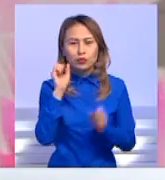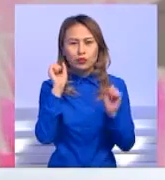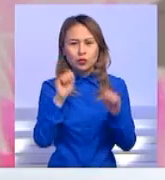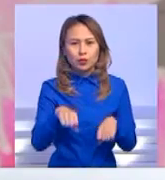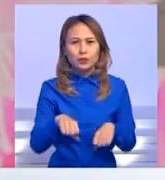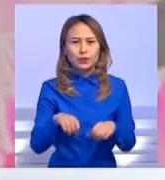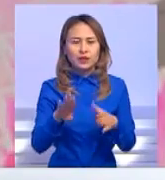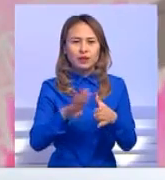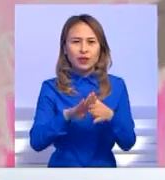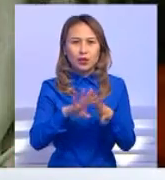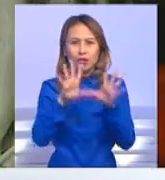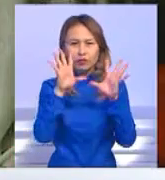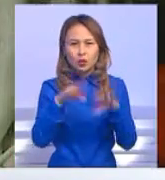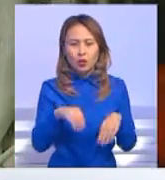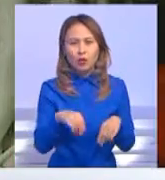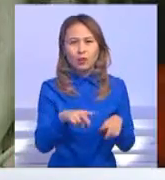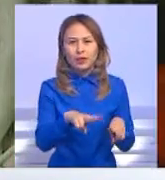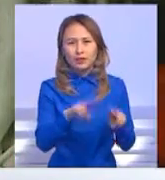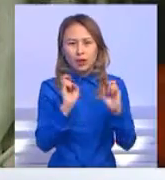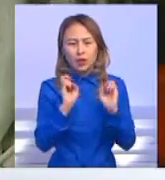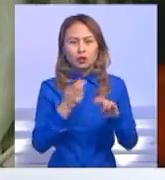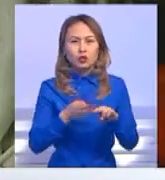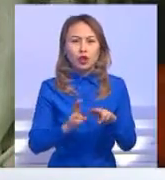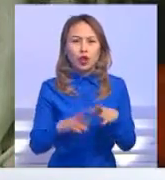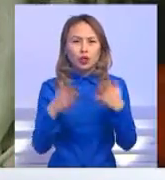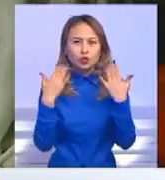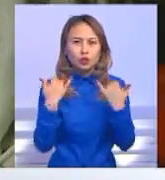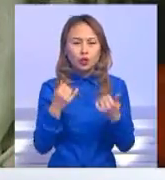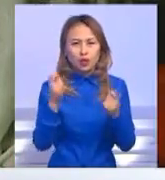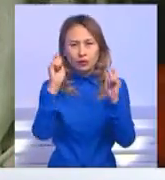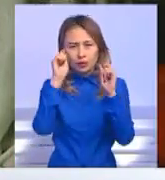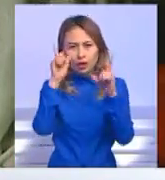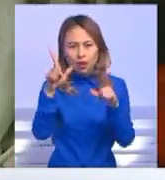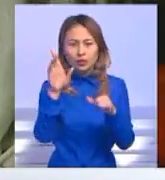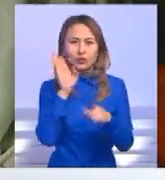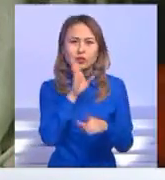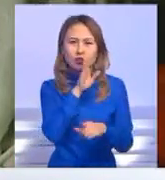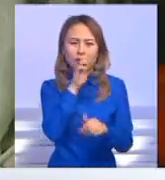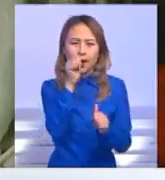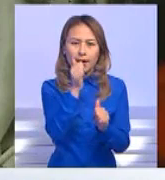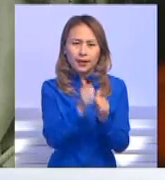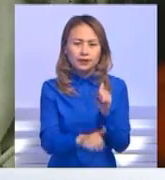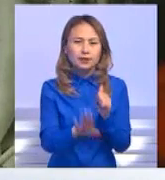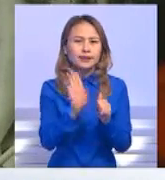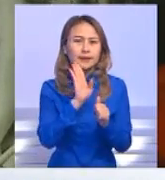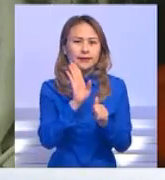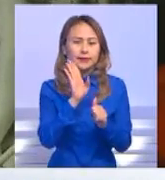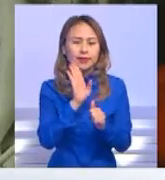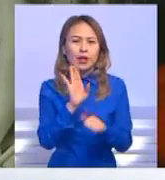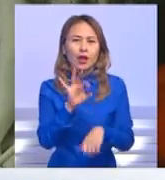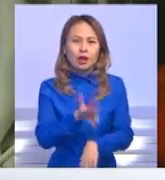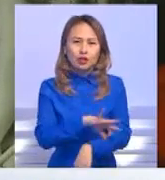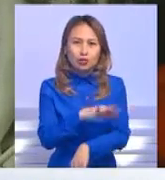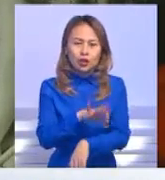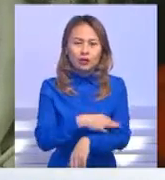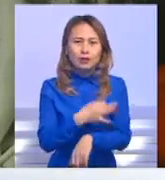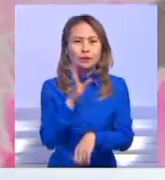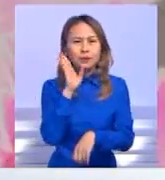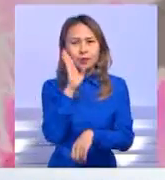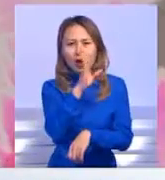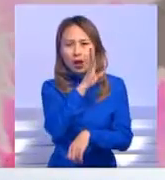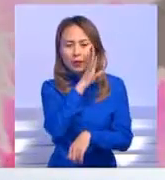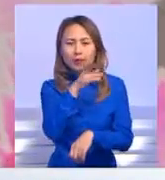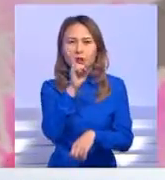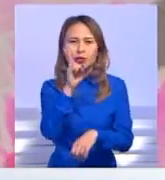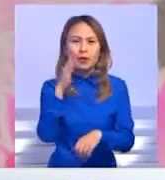тіпті фамилиясын да алады дейді. Қазіргі көз ашық, көкірек аяу, әрбір қыз келіншек, аяулы жар, асыл ана